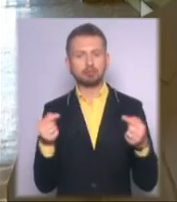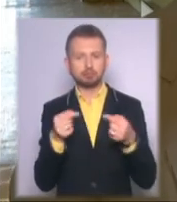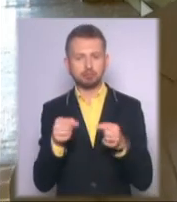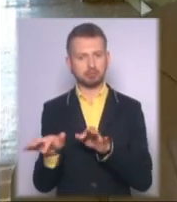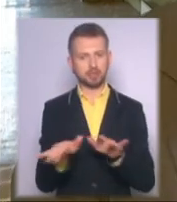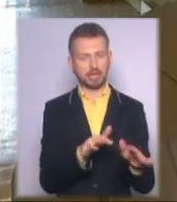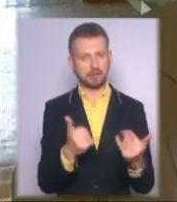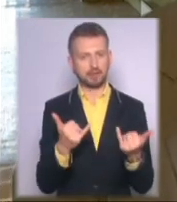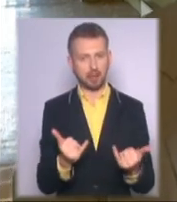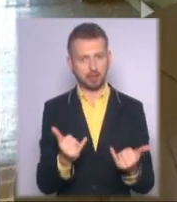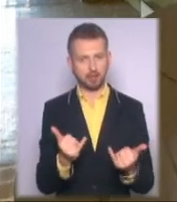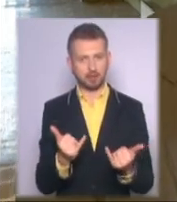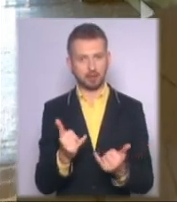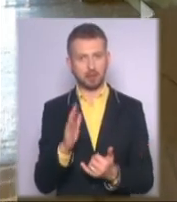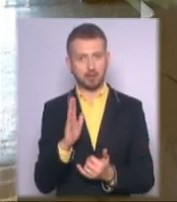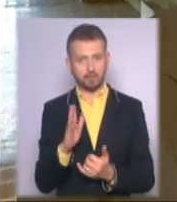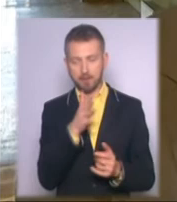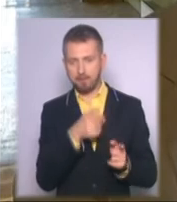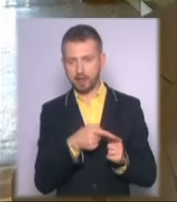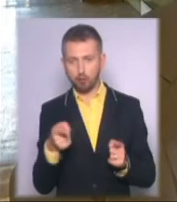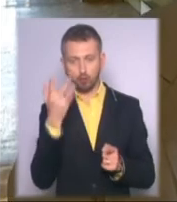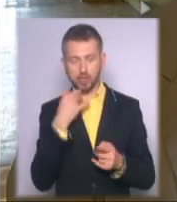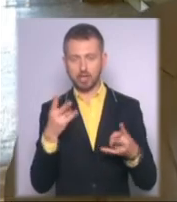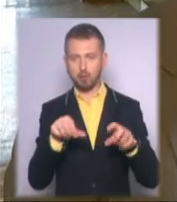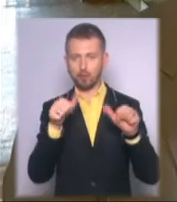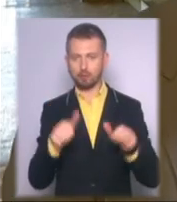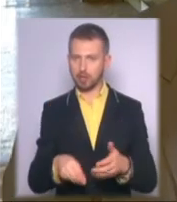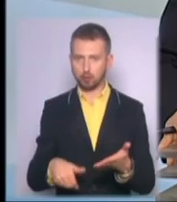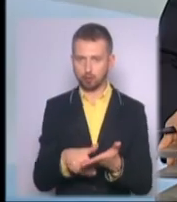зараз в період, коли треба оформляти субсидію.